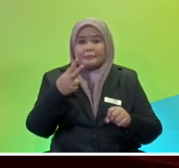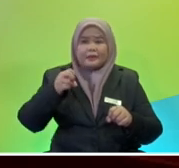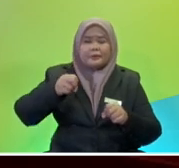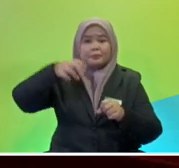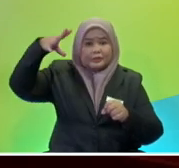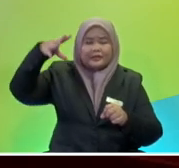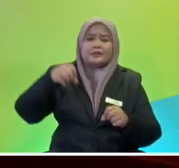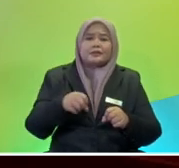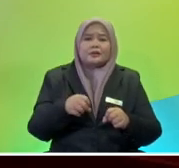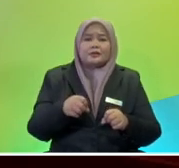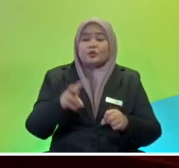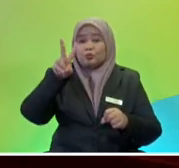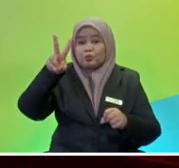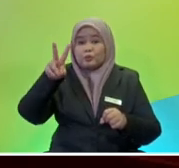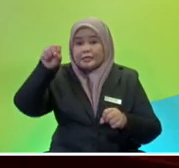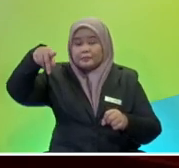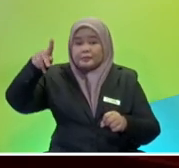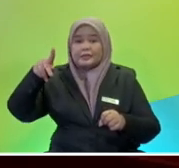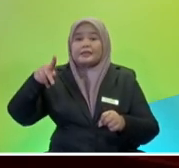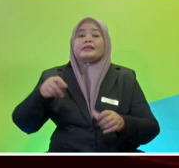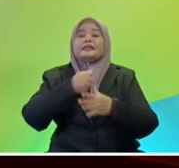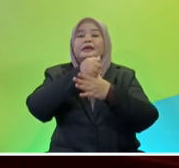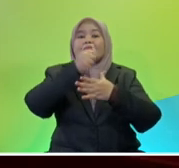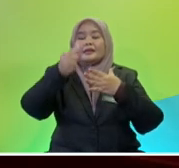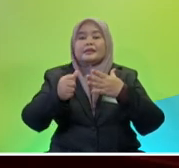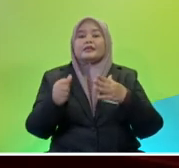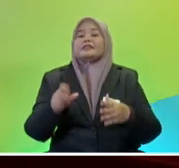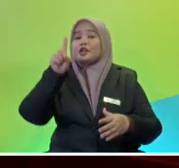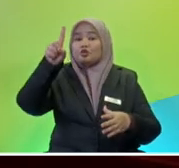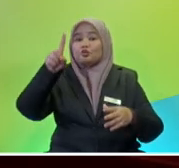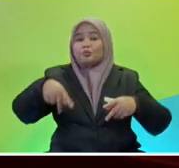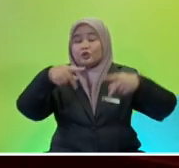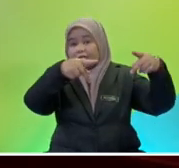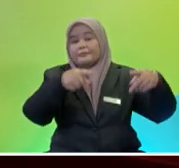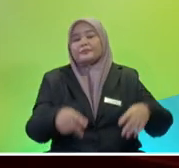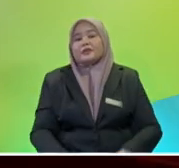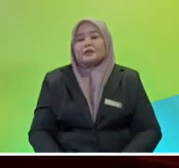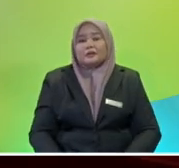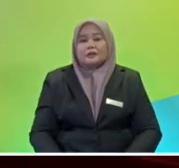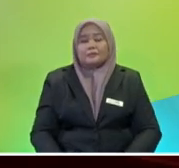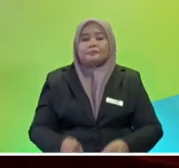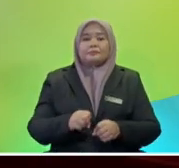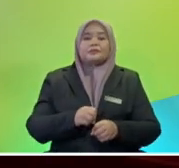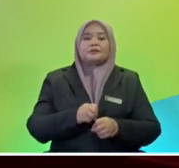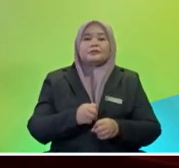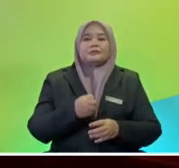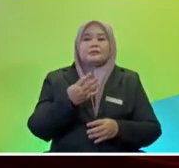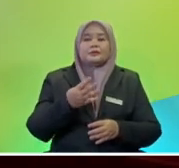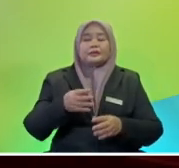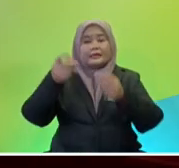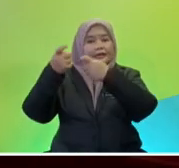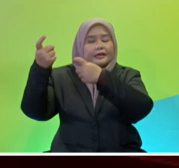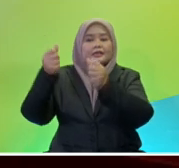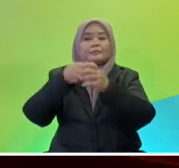Jadi dua SP itu usahanya selalu akhiri dengan satu Project activity dia usaha biasanya buat penerangan hikmah enggak usah kayak kain untuk